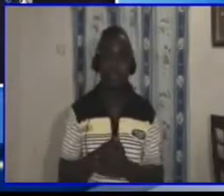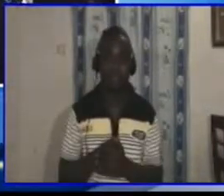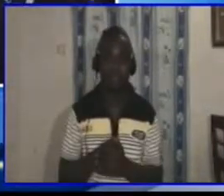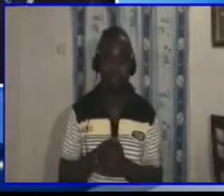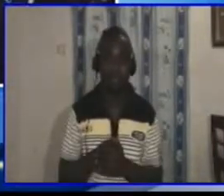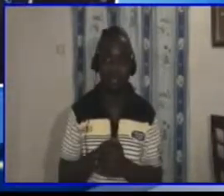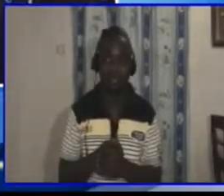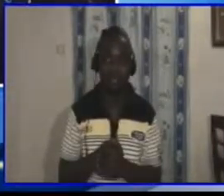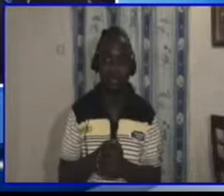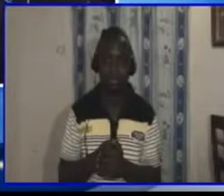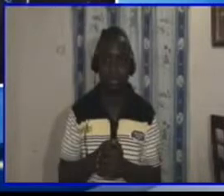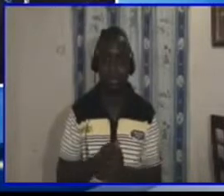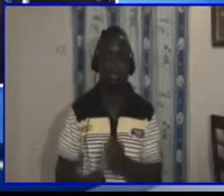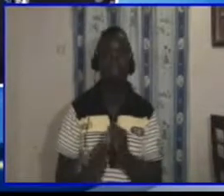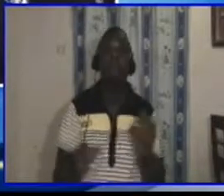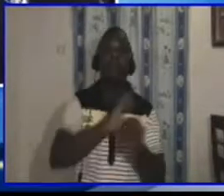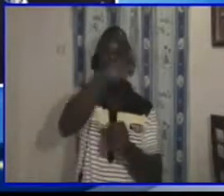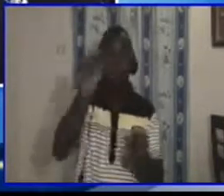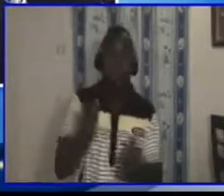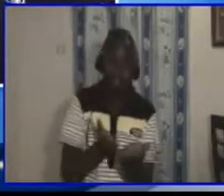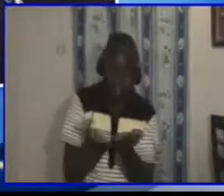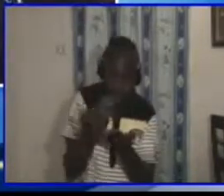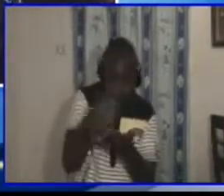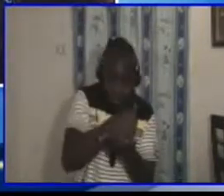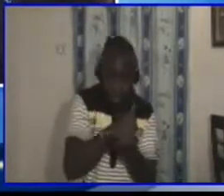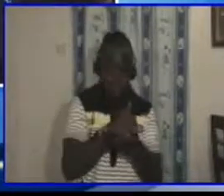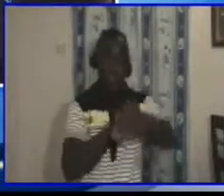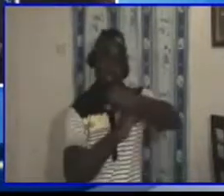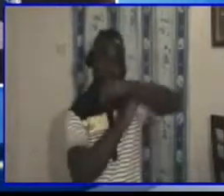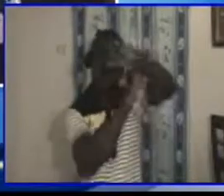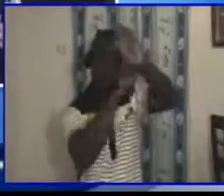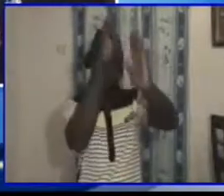dovete ritornare alla bibbia